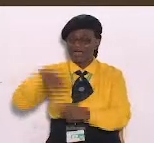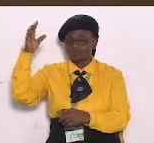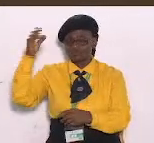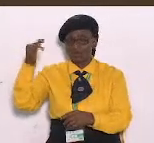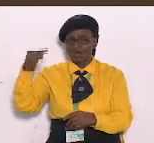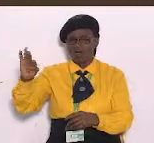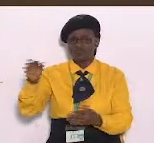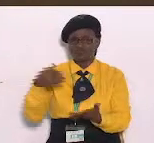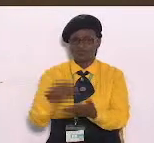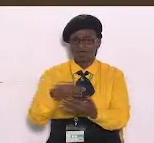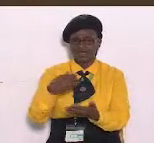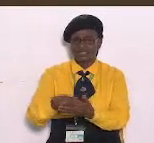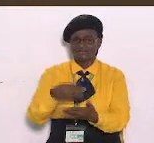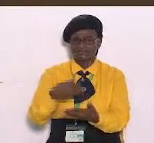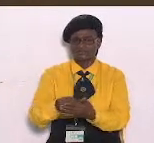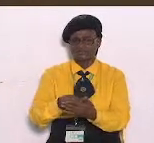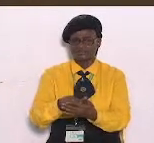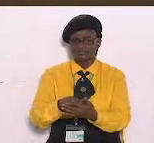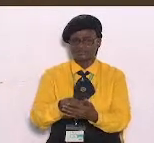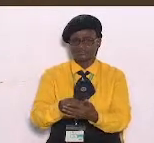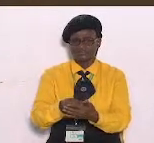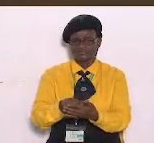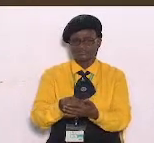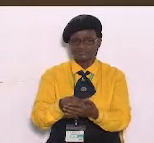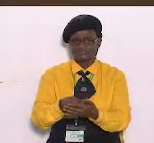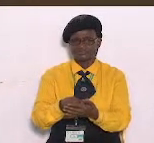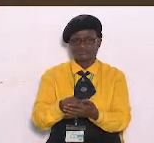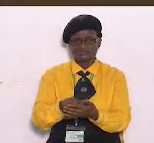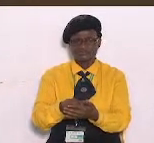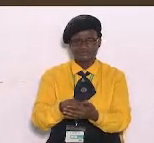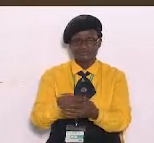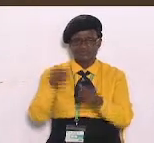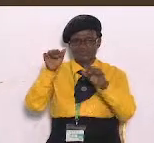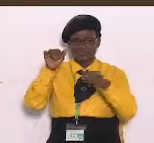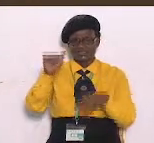nuit au moment où les gens manquent de